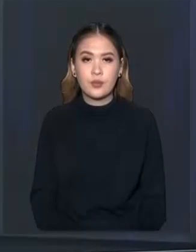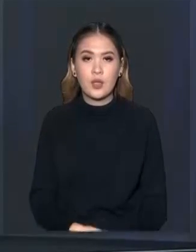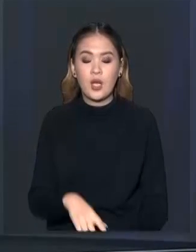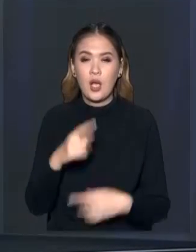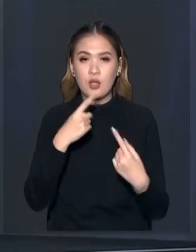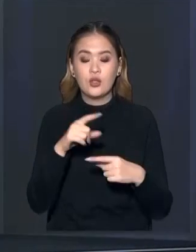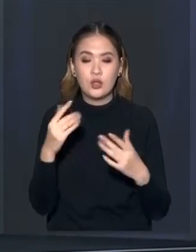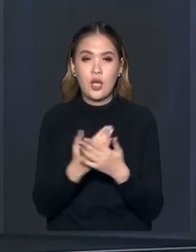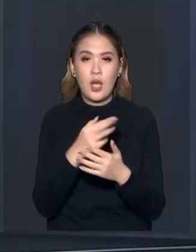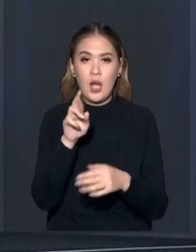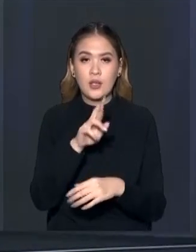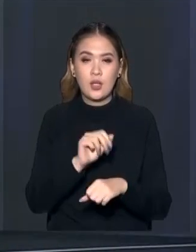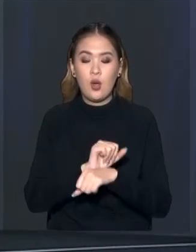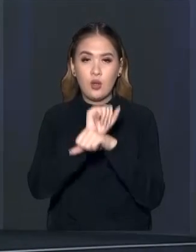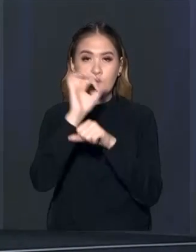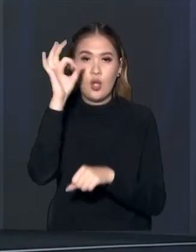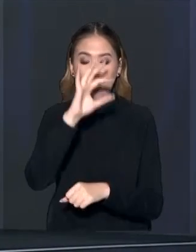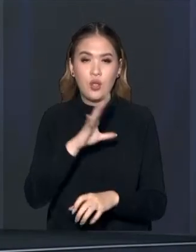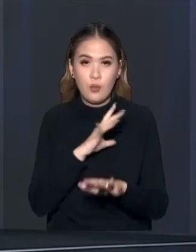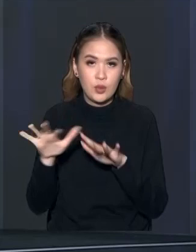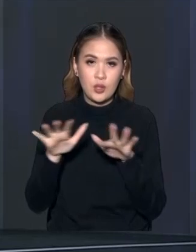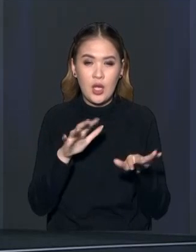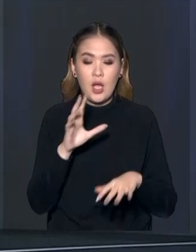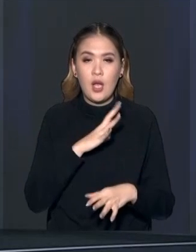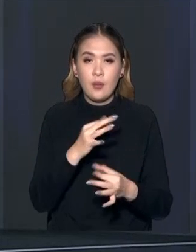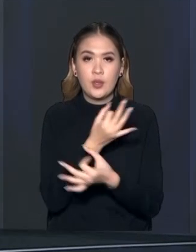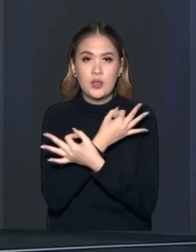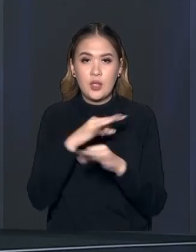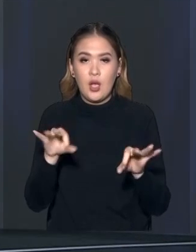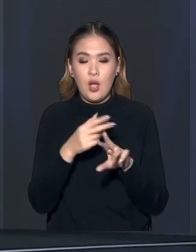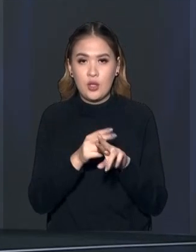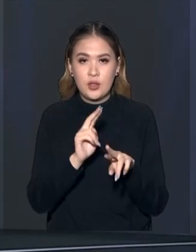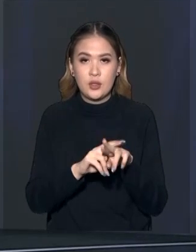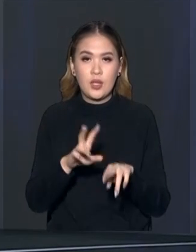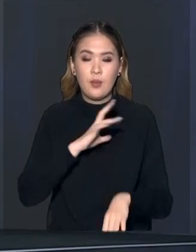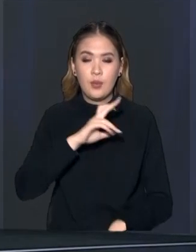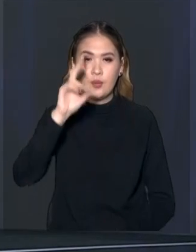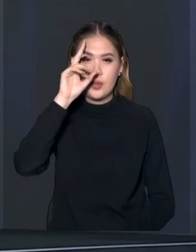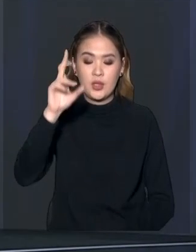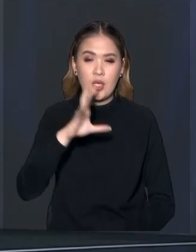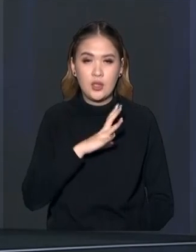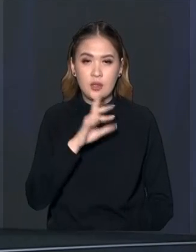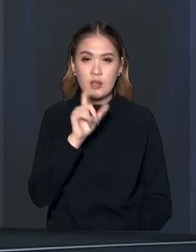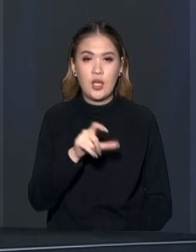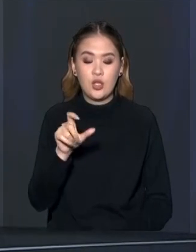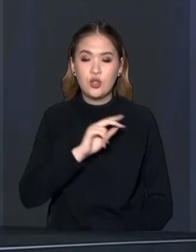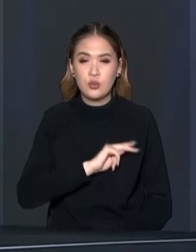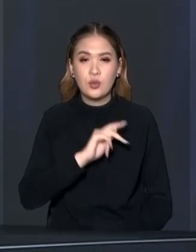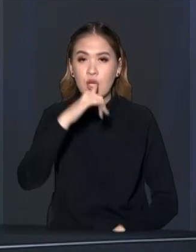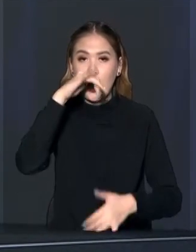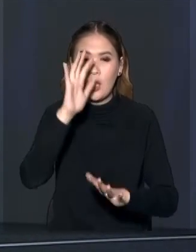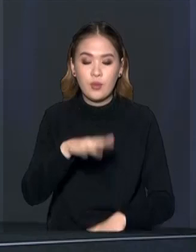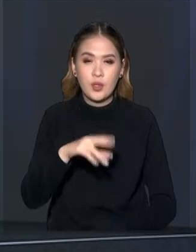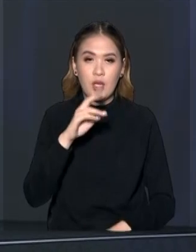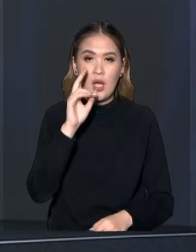Өзге де жаңалық, қаңтар оқиғасына қатысты іс бойынша рақымшылықпен босағандар мемлекеттік қызметте жұмыс істей алмайды. Ол